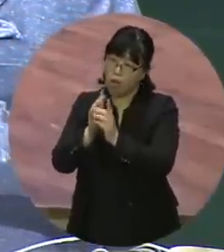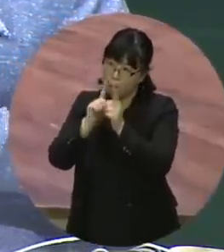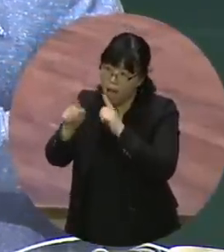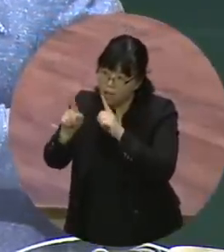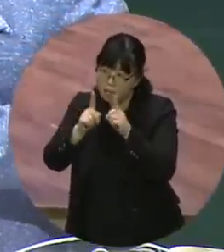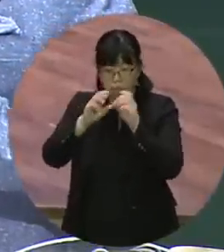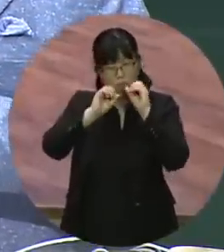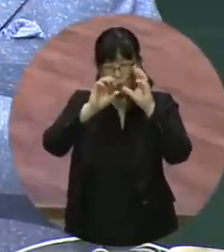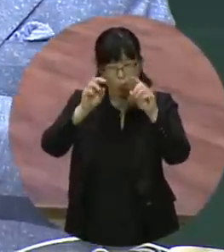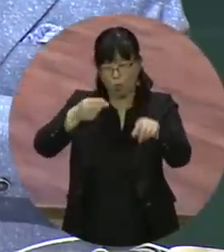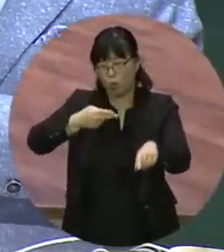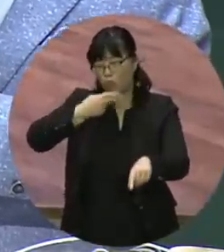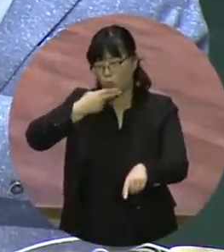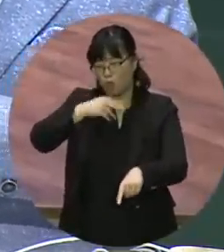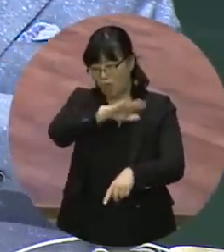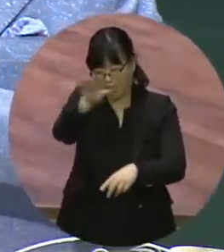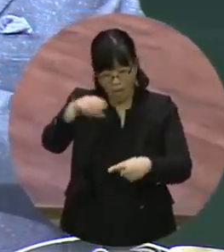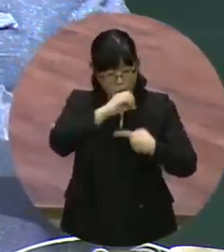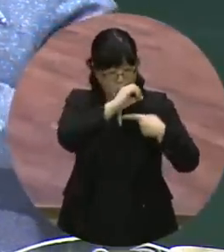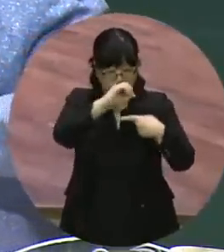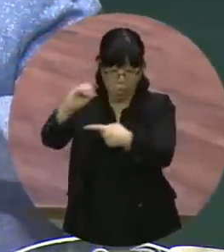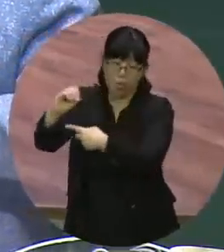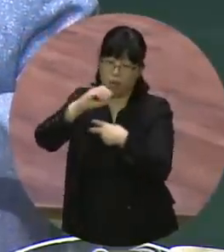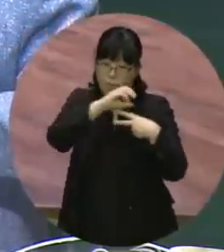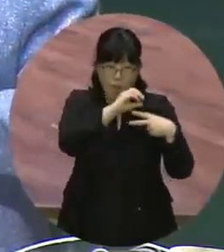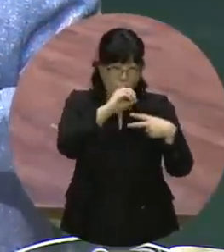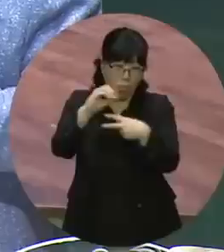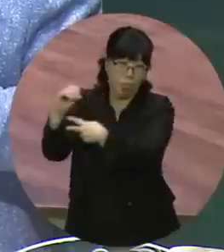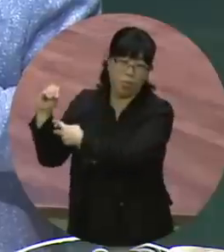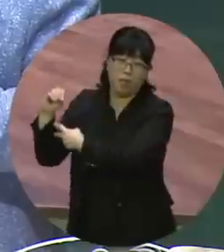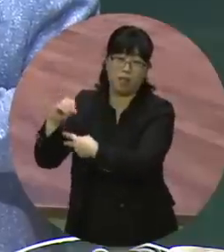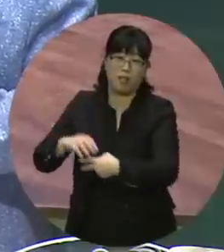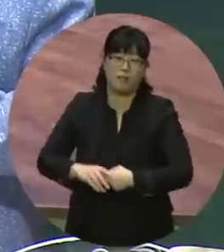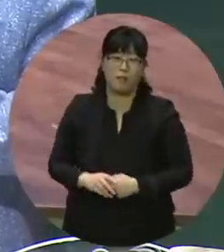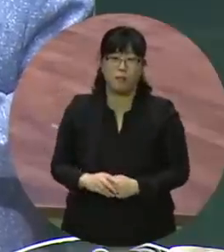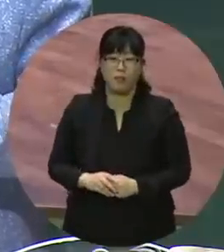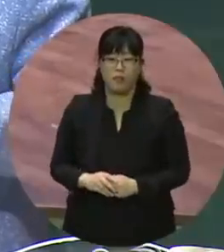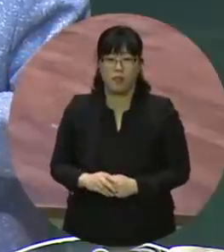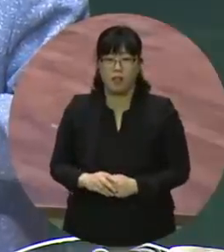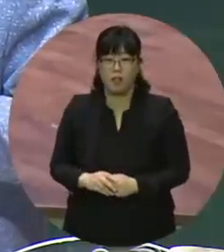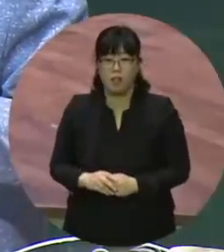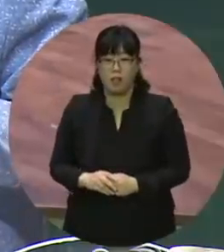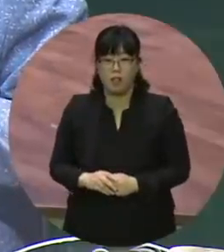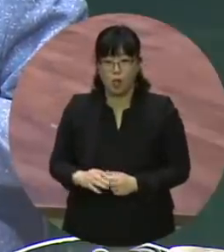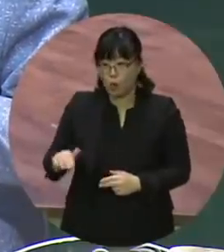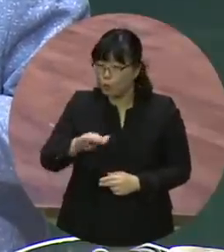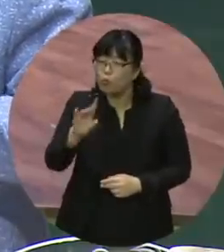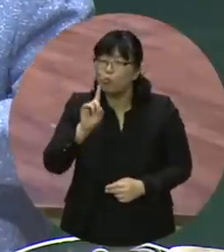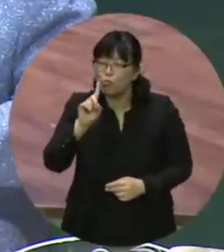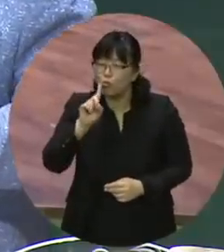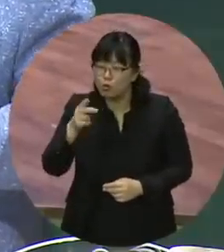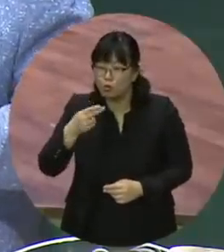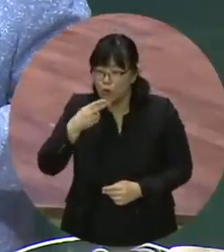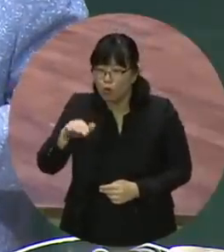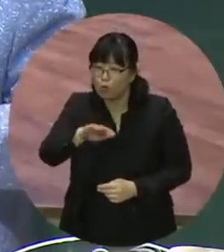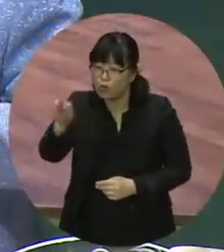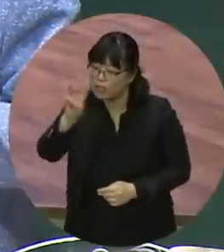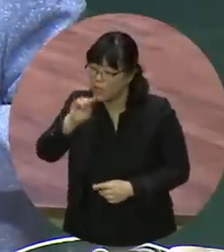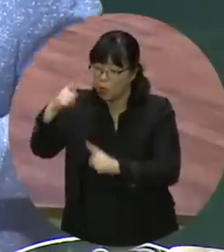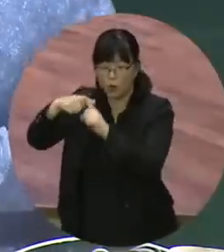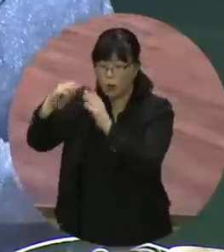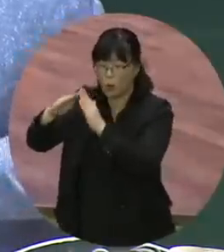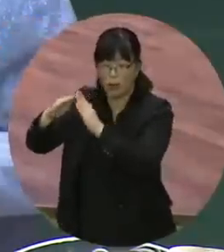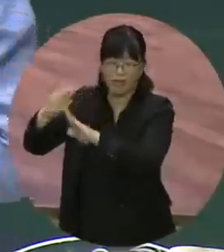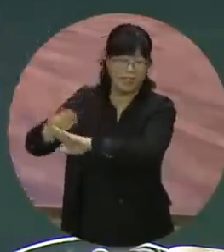평소생활, 그 심지어 교육자들, 우리 교육자들을 안 그렇지만 우리 교회하고 상관없는 말이지만 동기가 있어요.